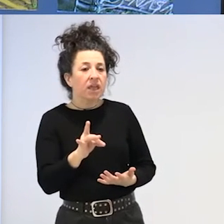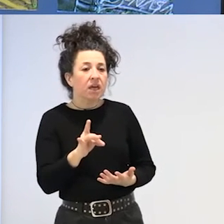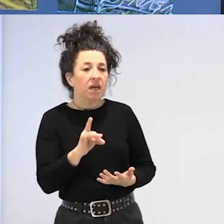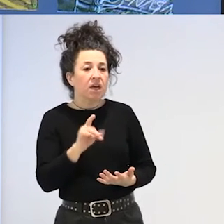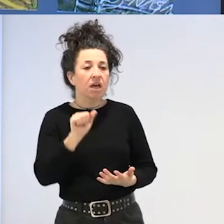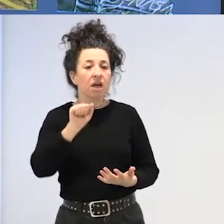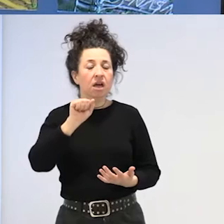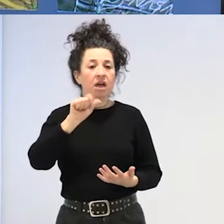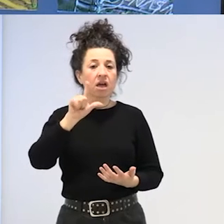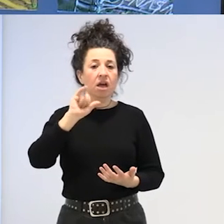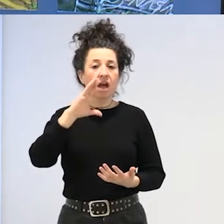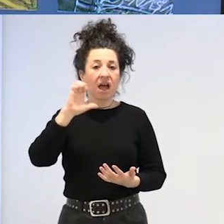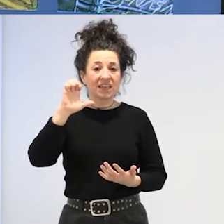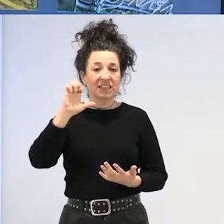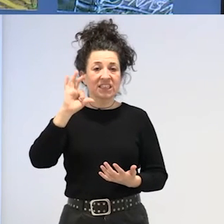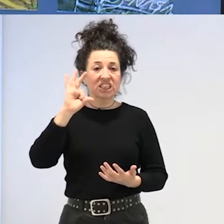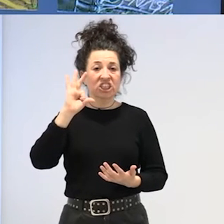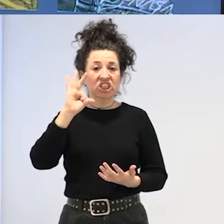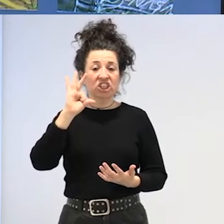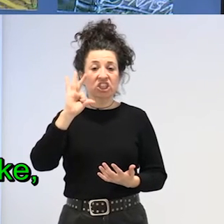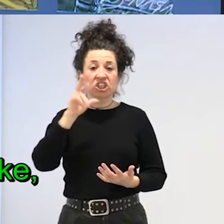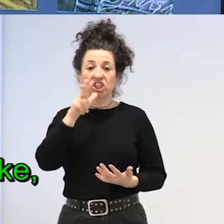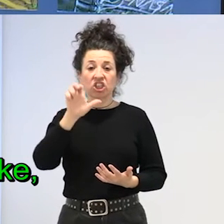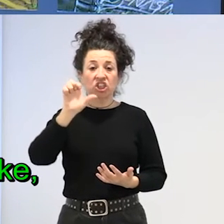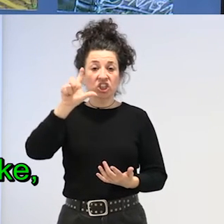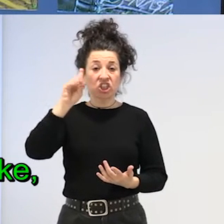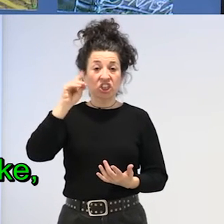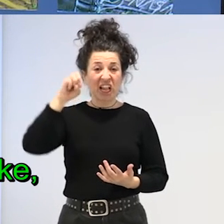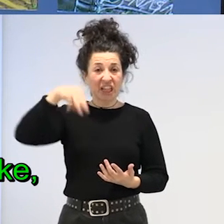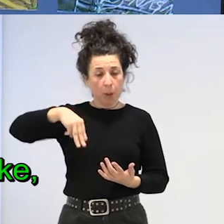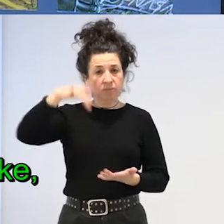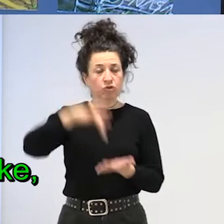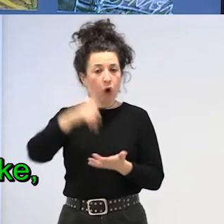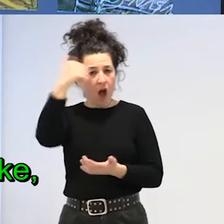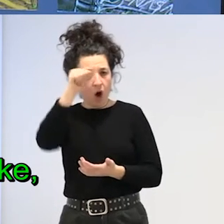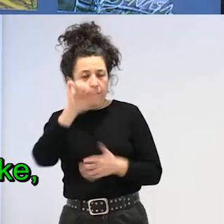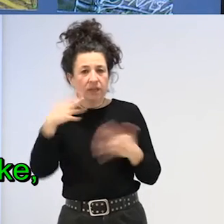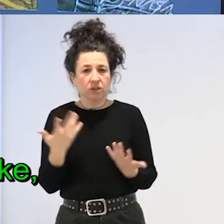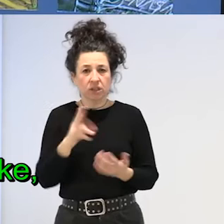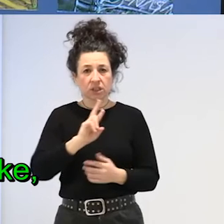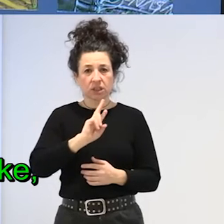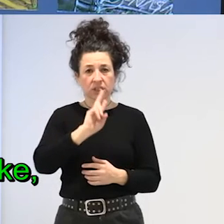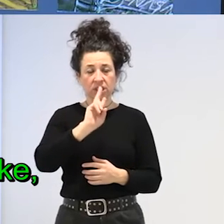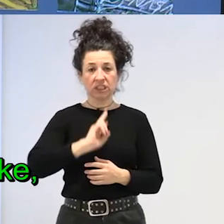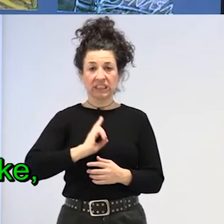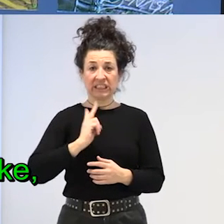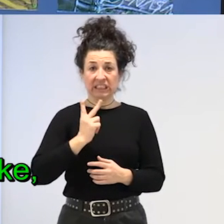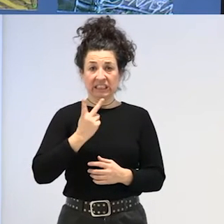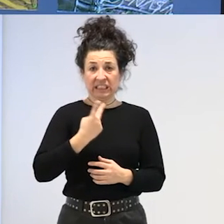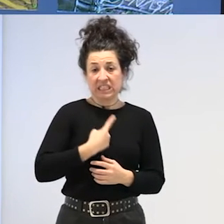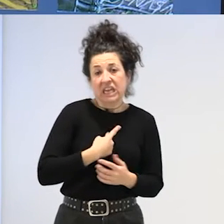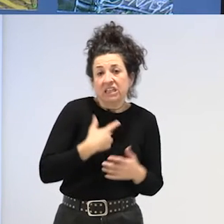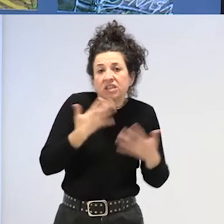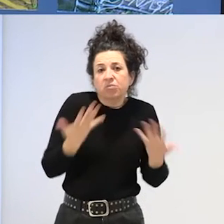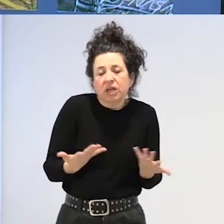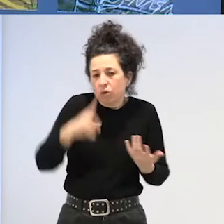Sheldon benetan gizona izan zela, hau da, transtat hartu genezake, baina inoiz ez dakigu, oza,